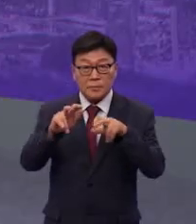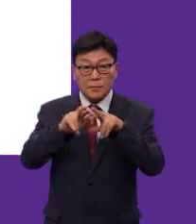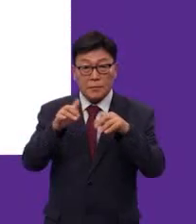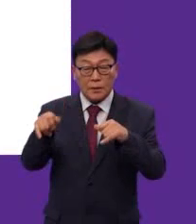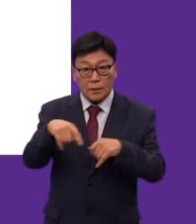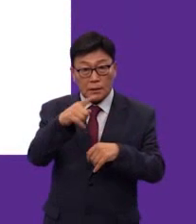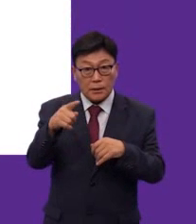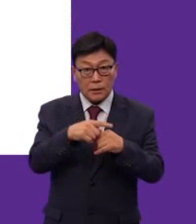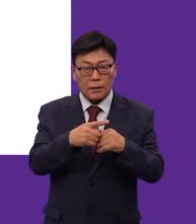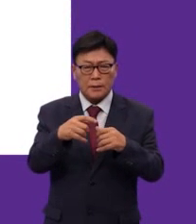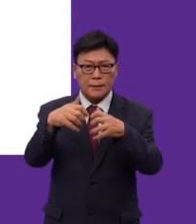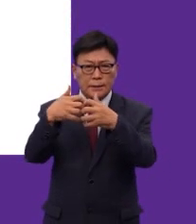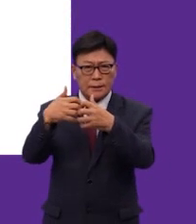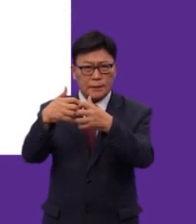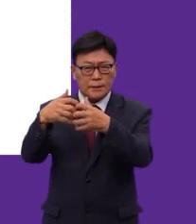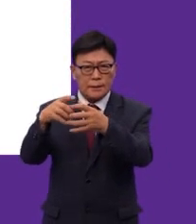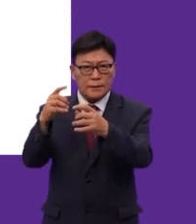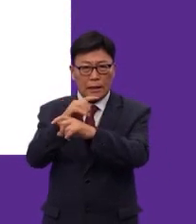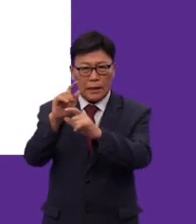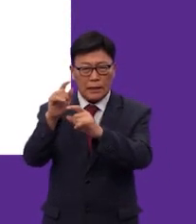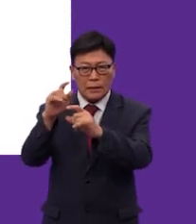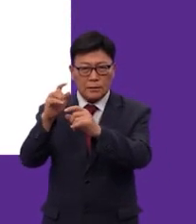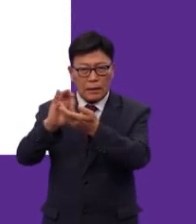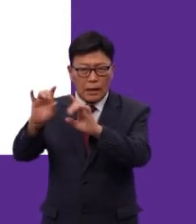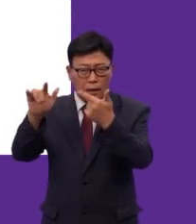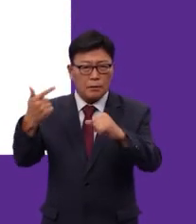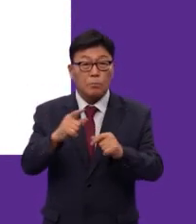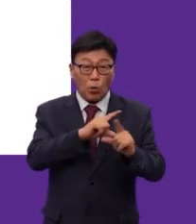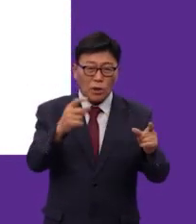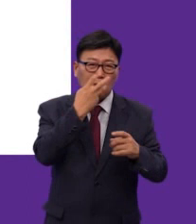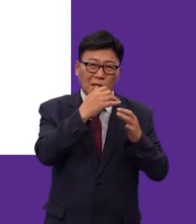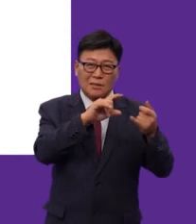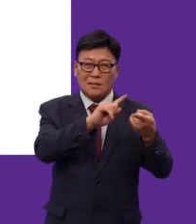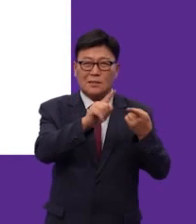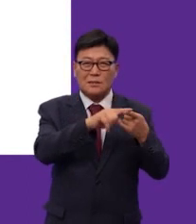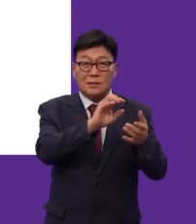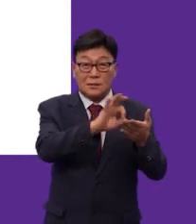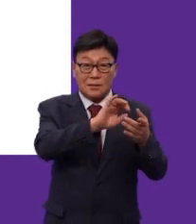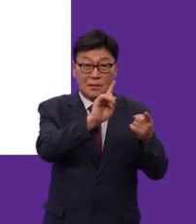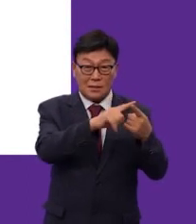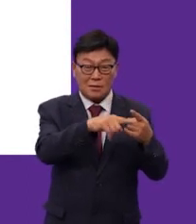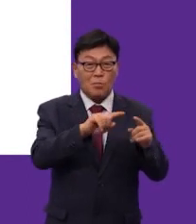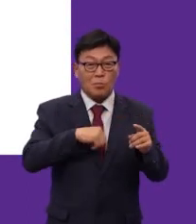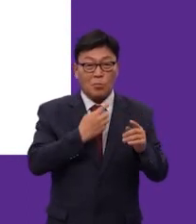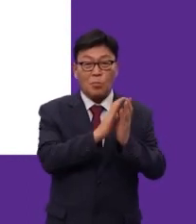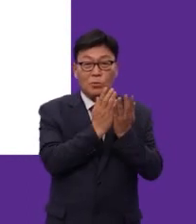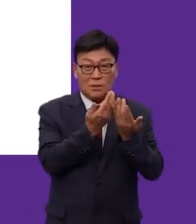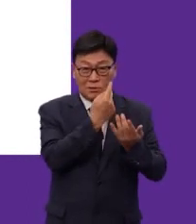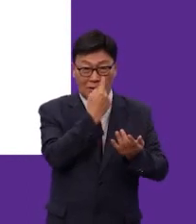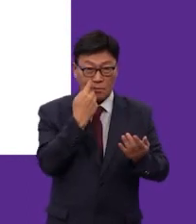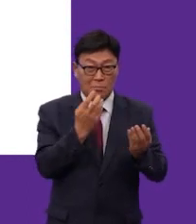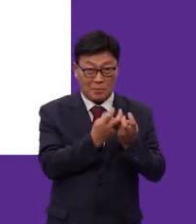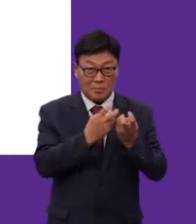다음으로 장애인 전용 단말기를 사용하지 않고 비장애인 단말기를 활용해서 본인의 신원을 확인하는